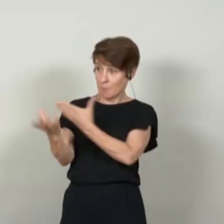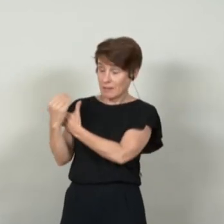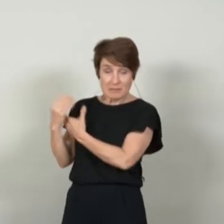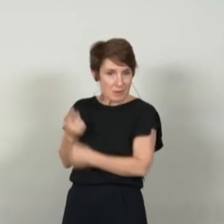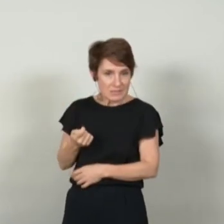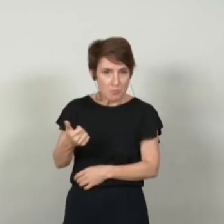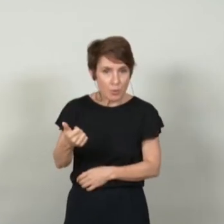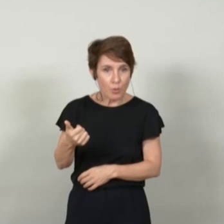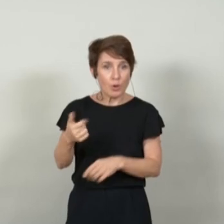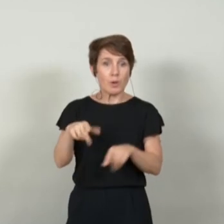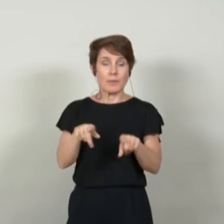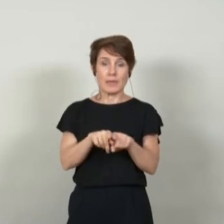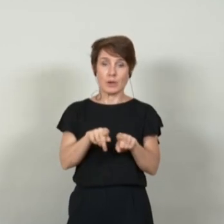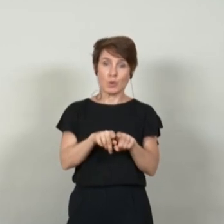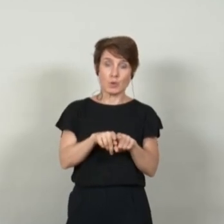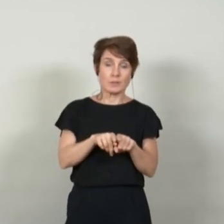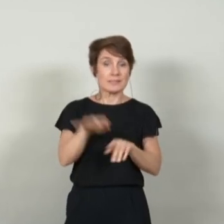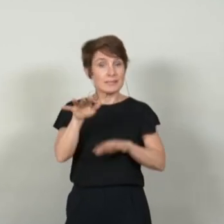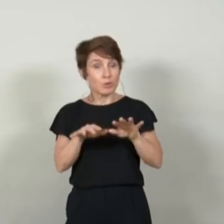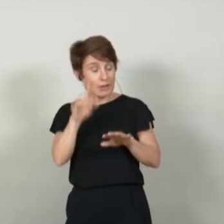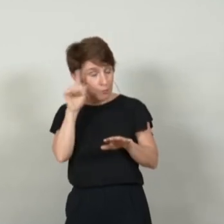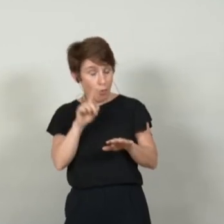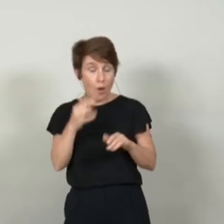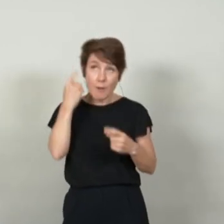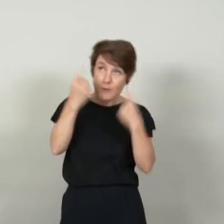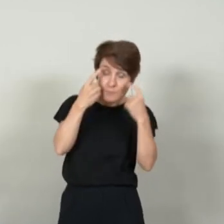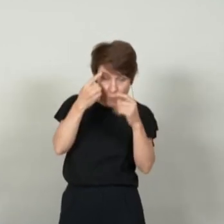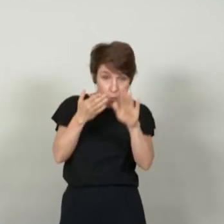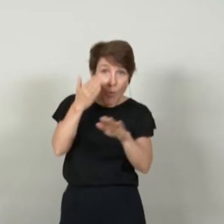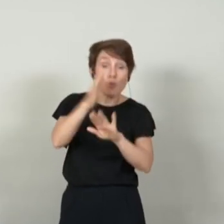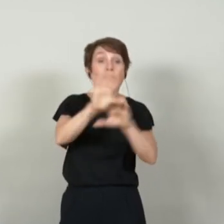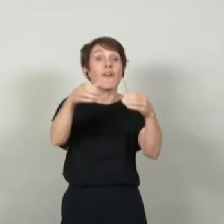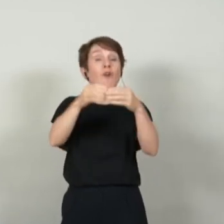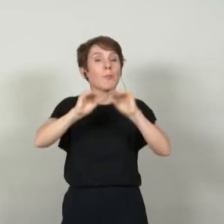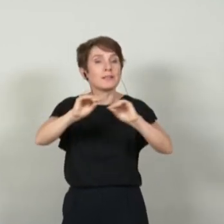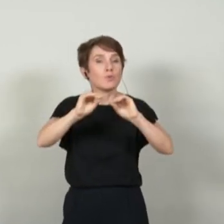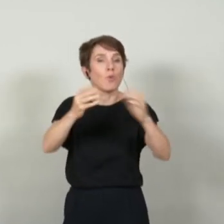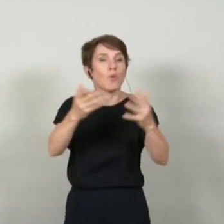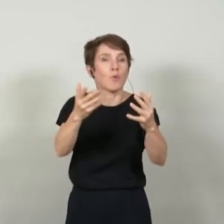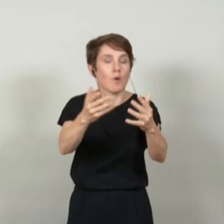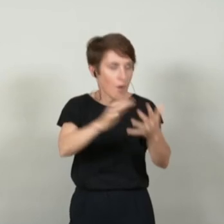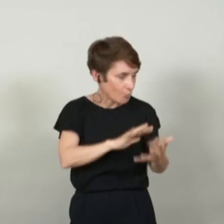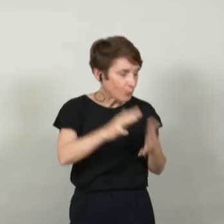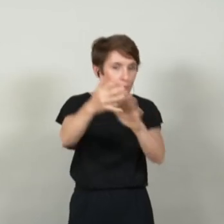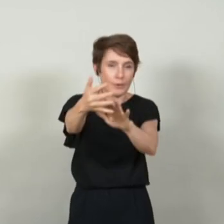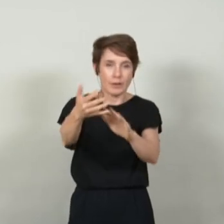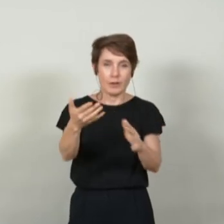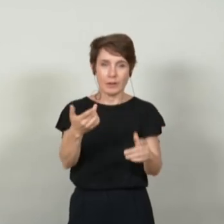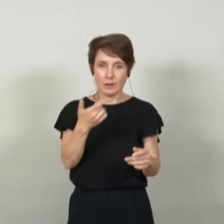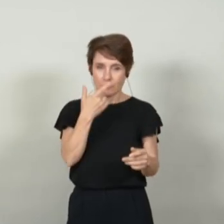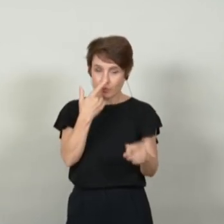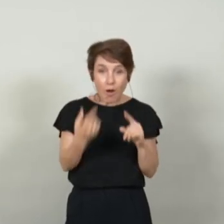réflexion autour peut-être de la formation de demain ça c'est un axe quand même extrêmement important qui me semble difficile